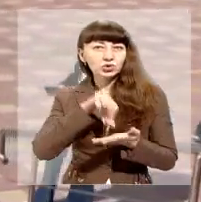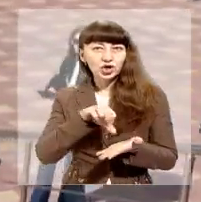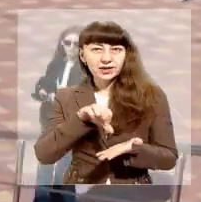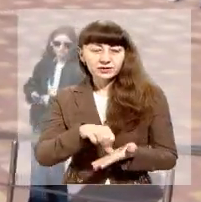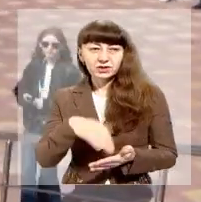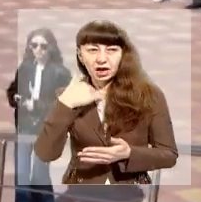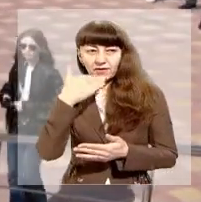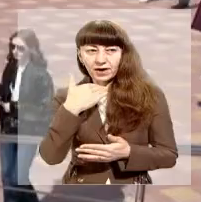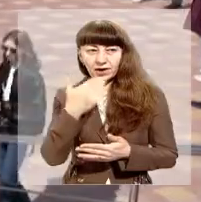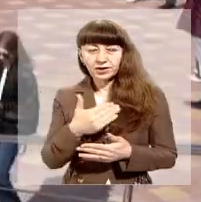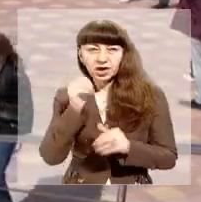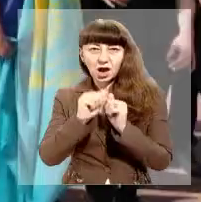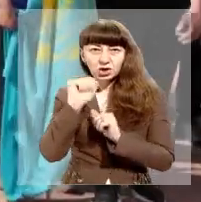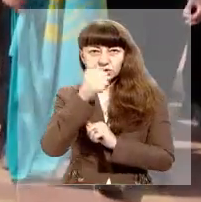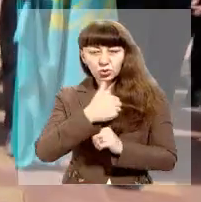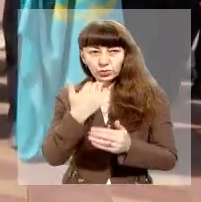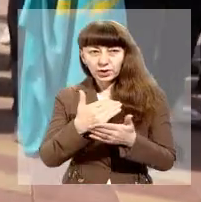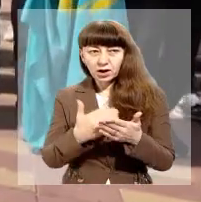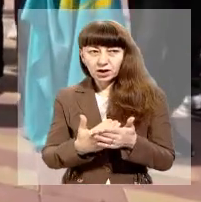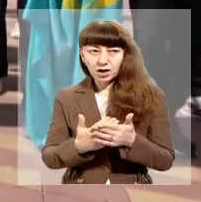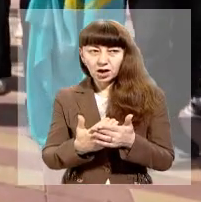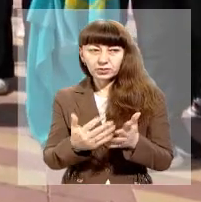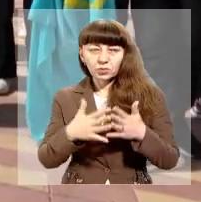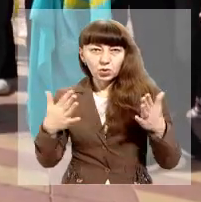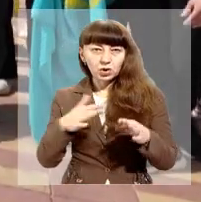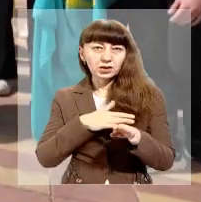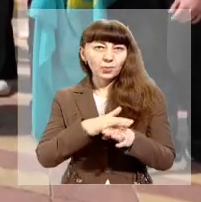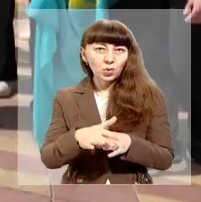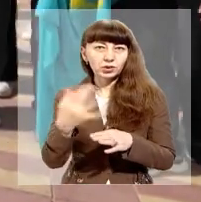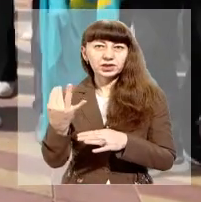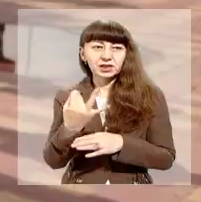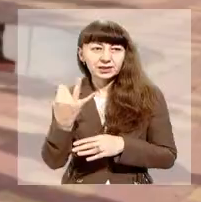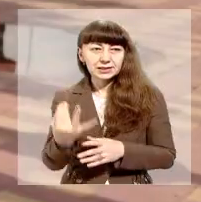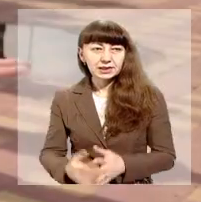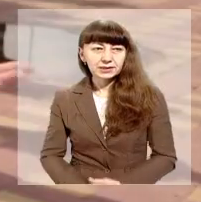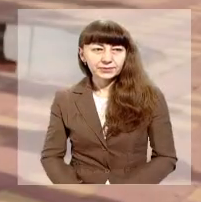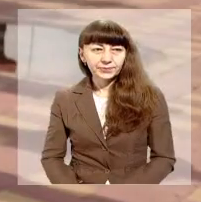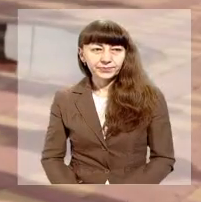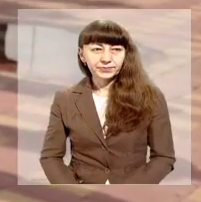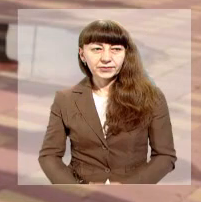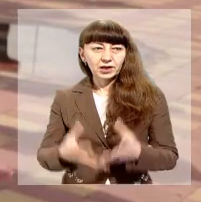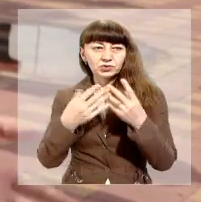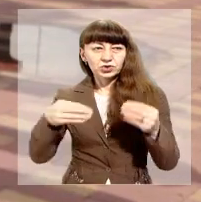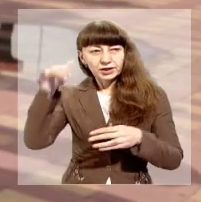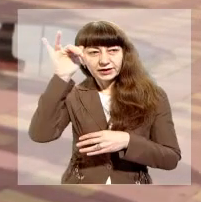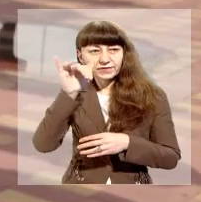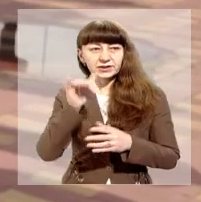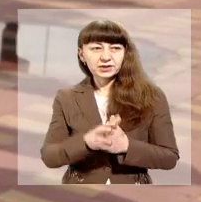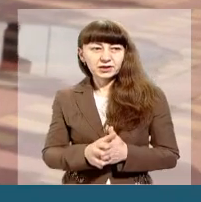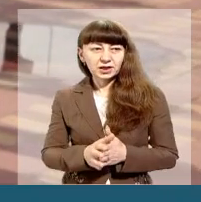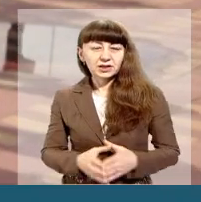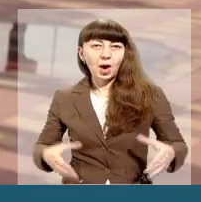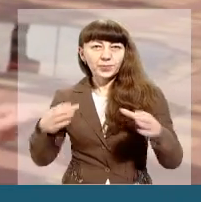фестиваля признается, из года в год программа становится насыщеннее и интереснее. Студенческая весна – это